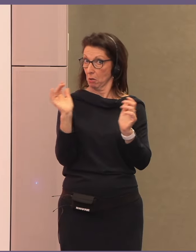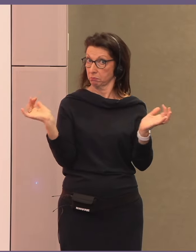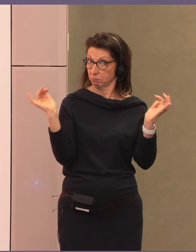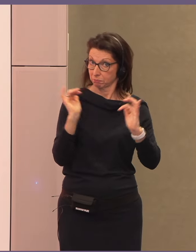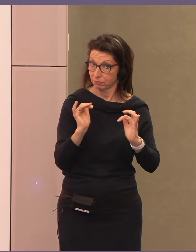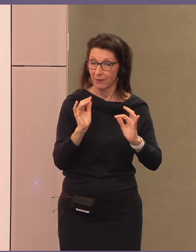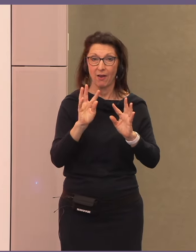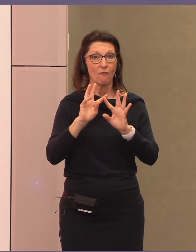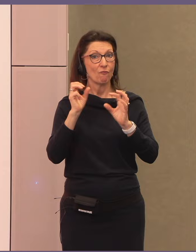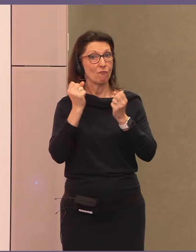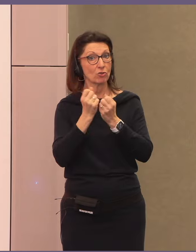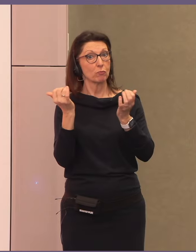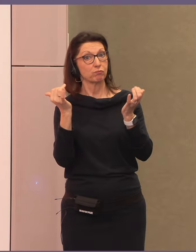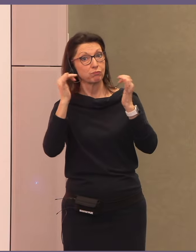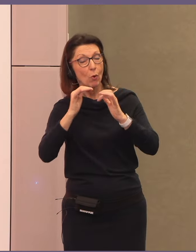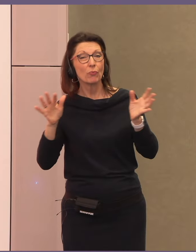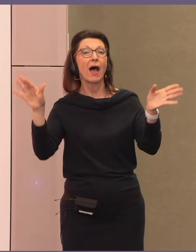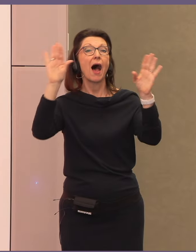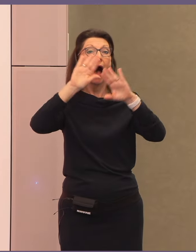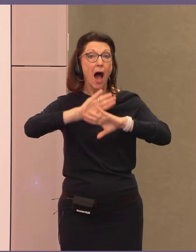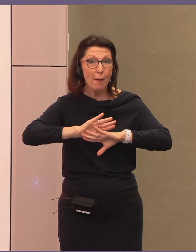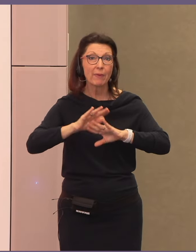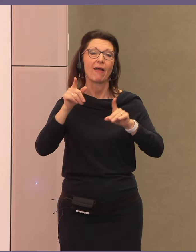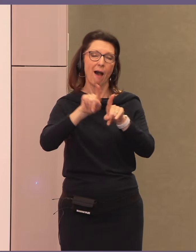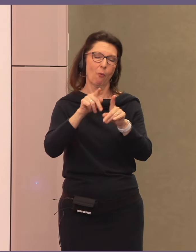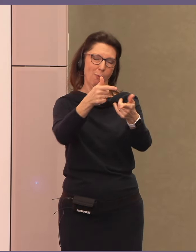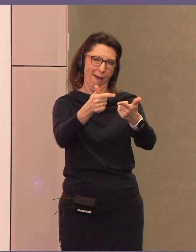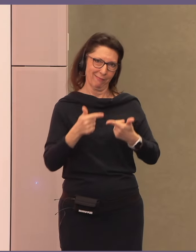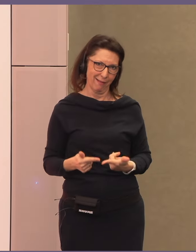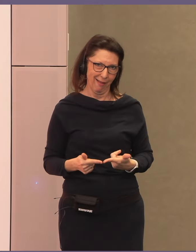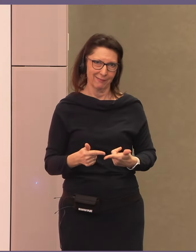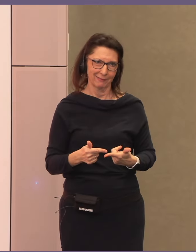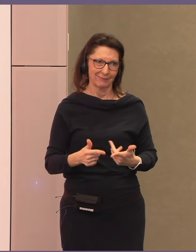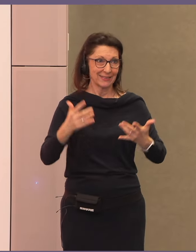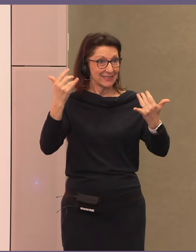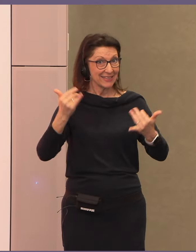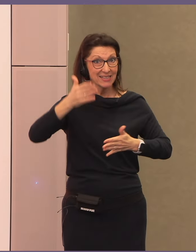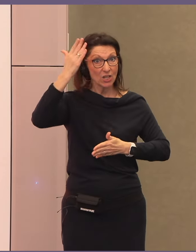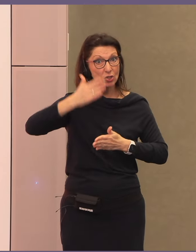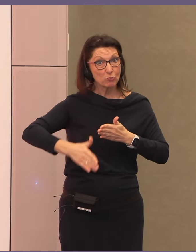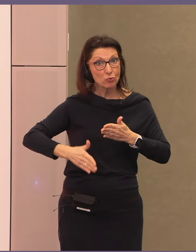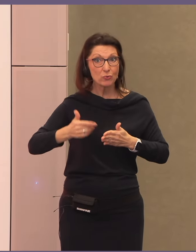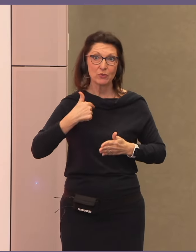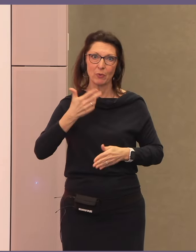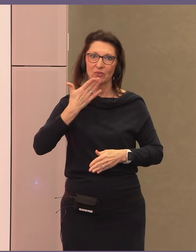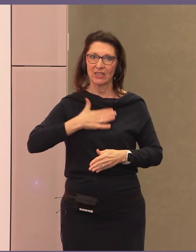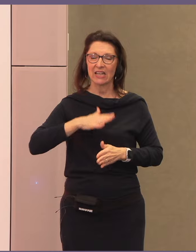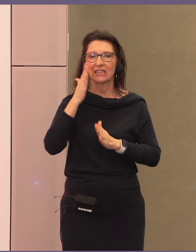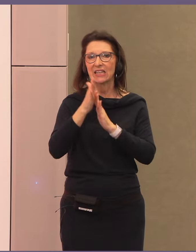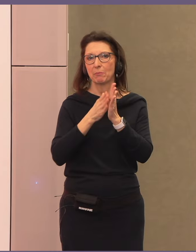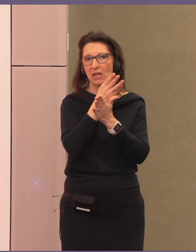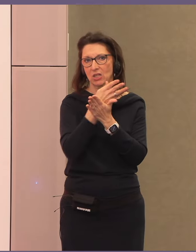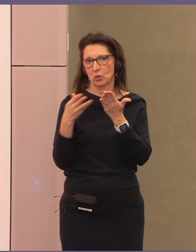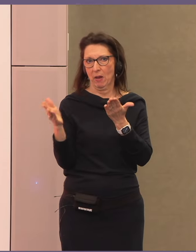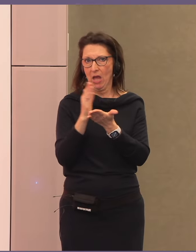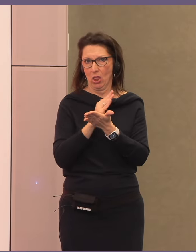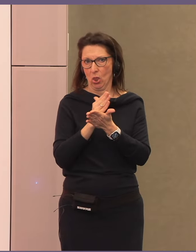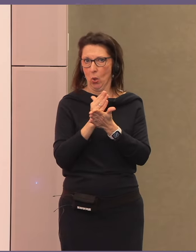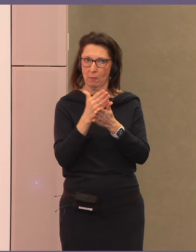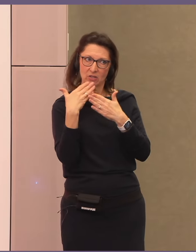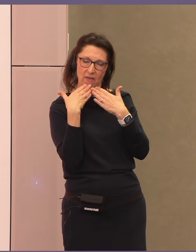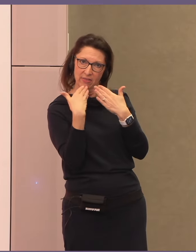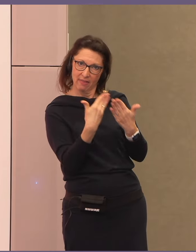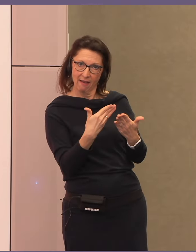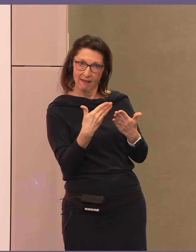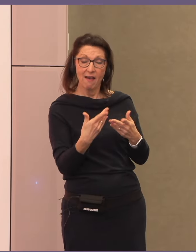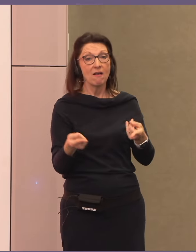eben in den Workshops. Und dann wird es am Abend noch einen Empfang geben. Ich möchte schließen mit einem Dank an die Gebärdensprachen, Dolmetscherinnen